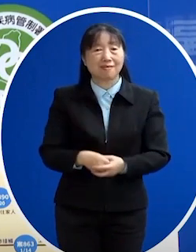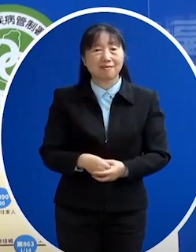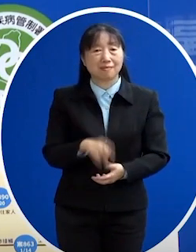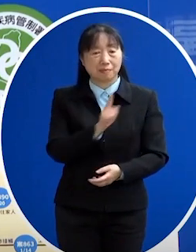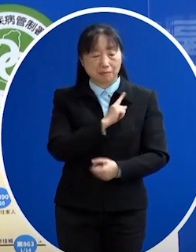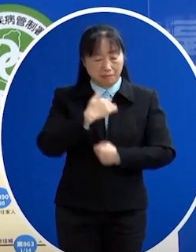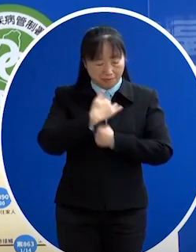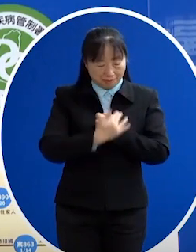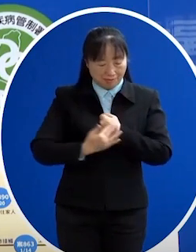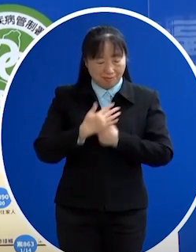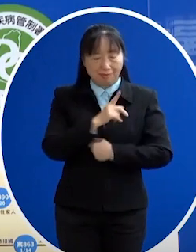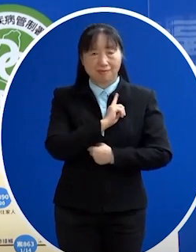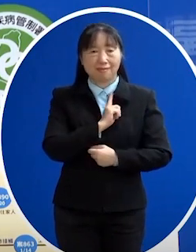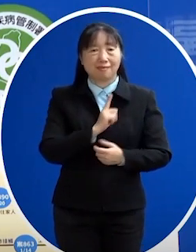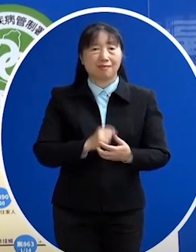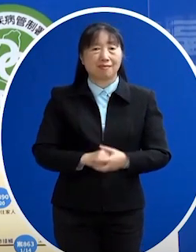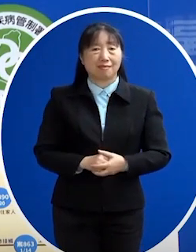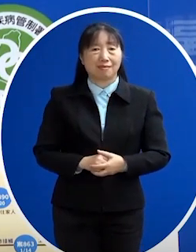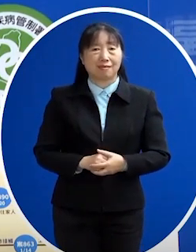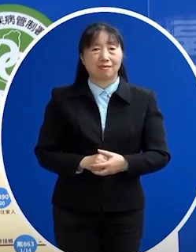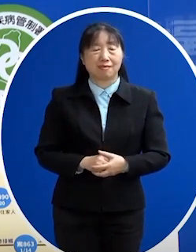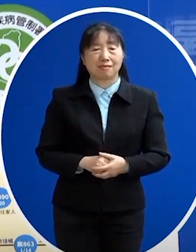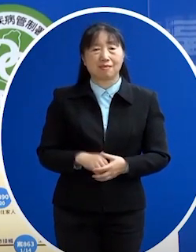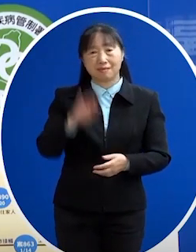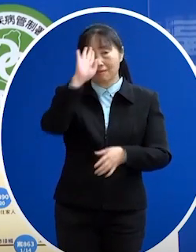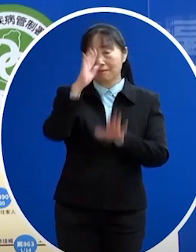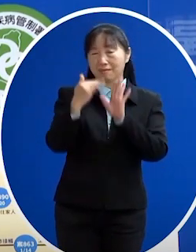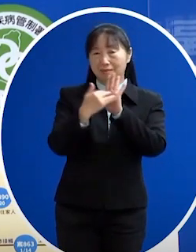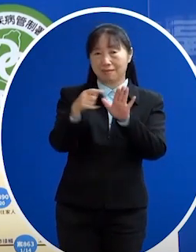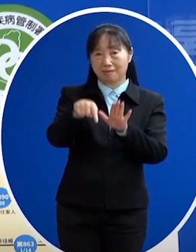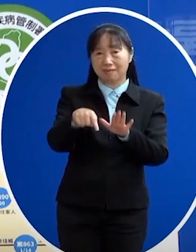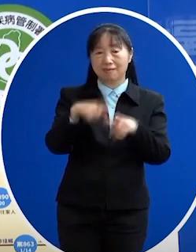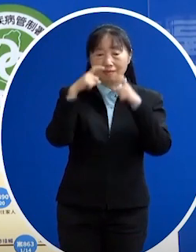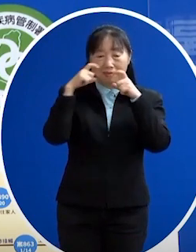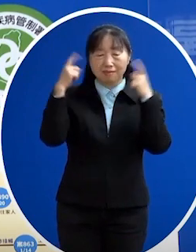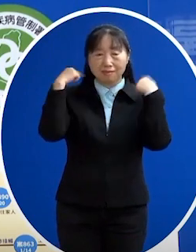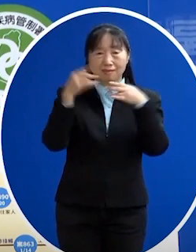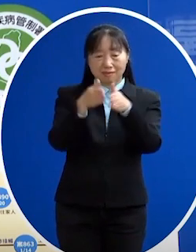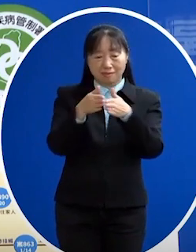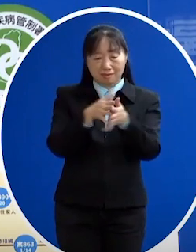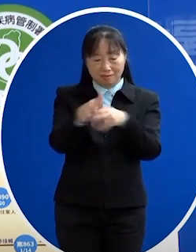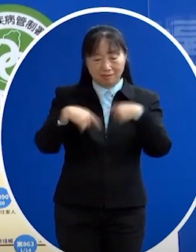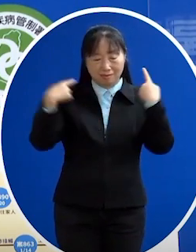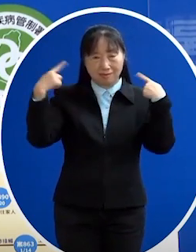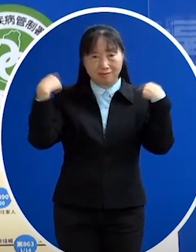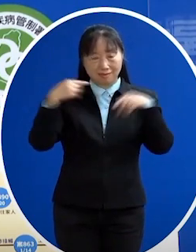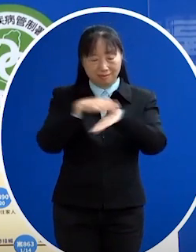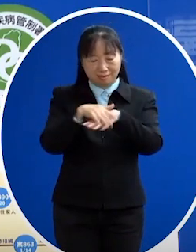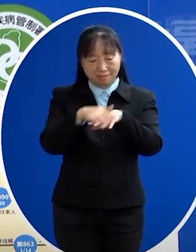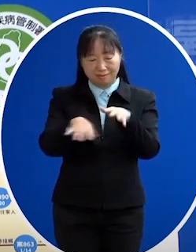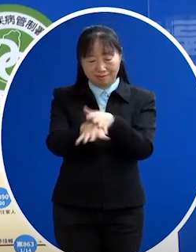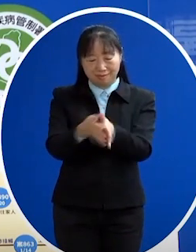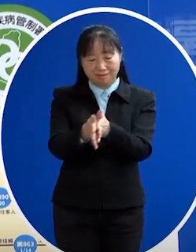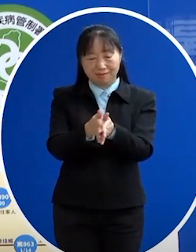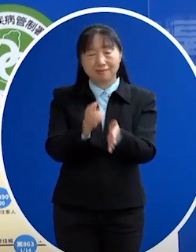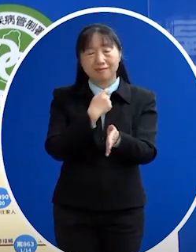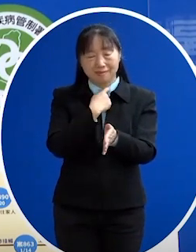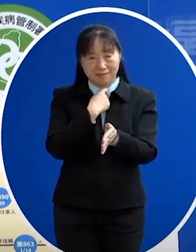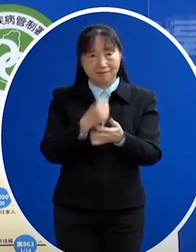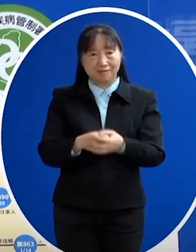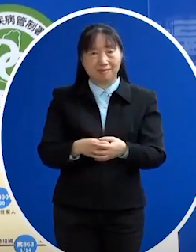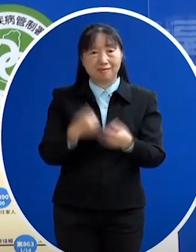自身的一个安全了哈。不过对于防疫来讲，我们觉得戴口罩、勤洗手还是一件非常的事情，因为在外